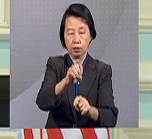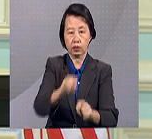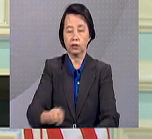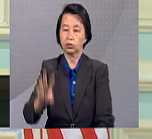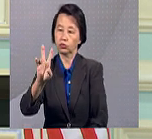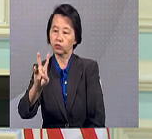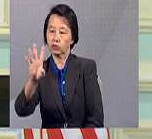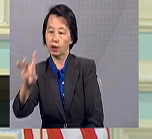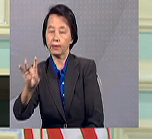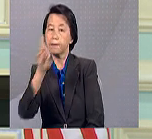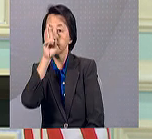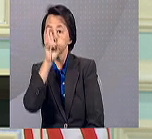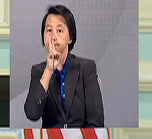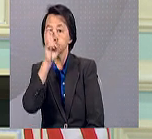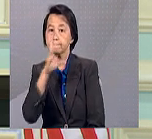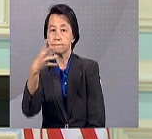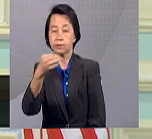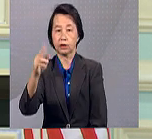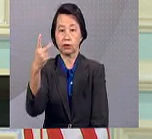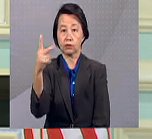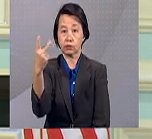78 zon merah dan kuning.